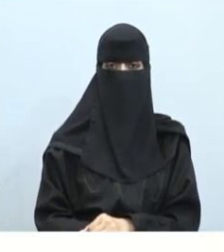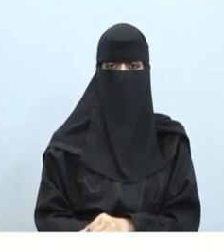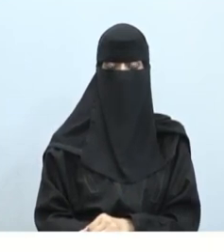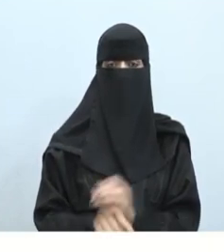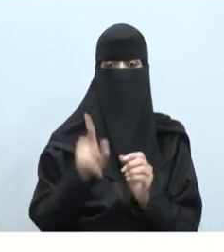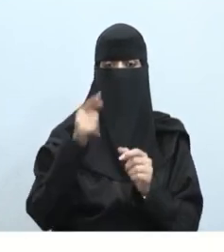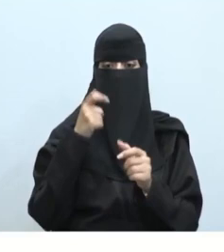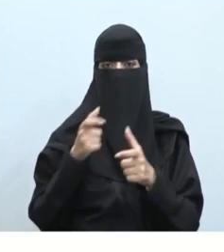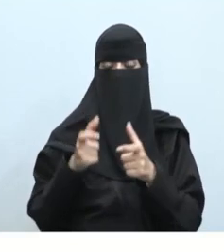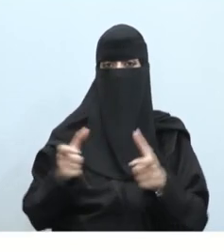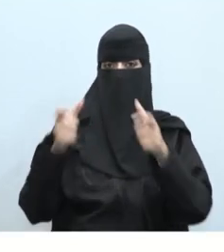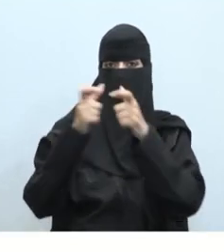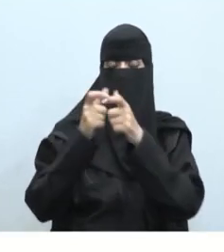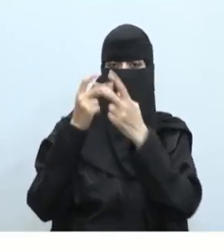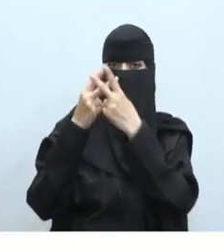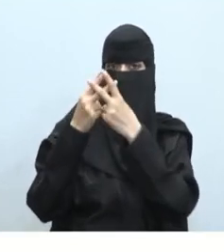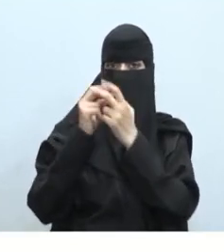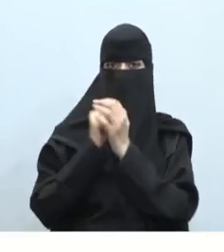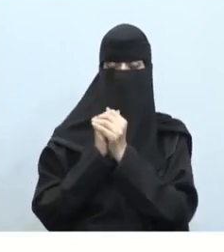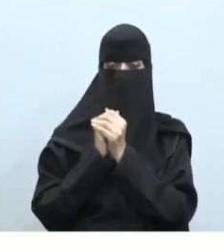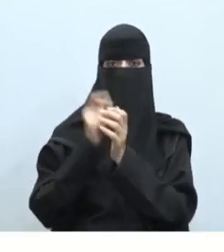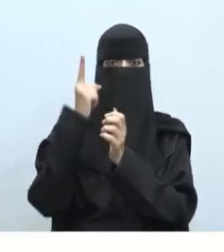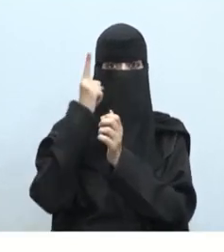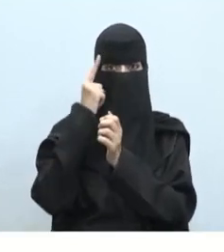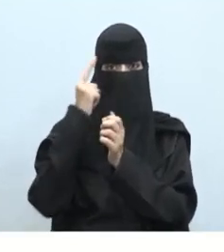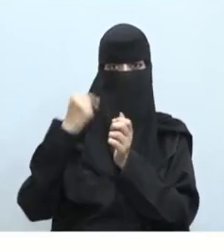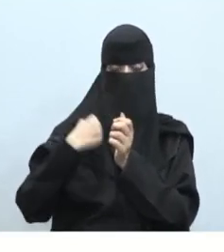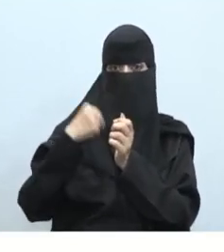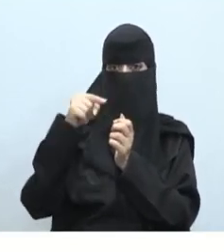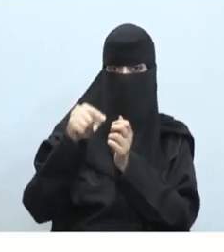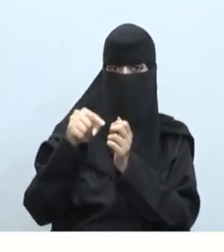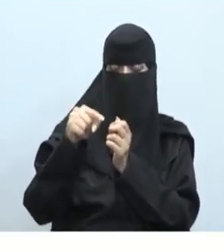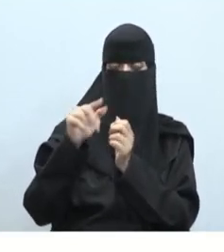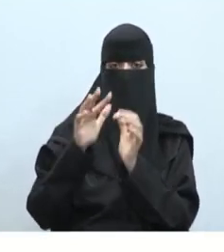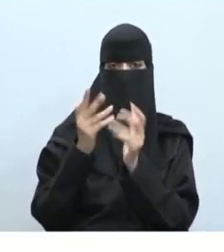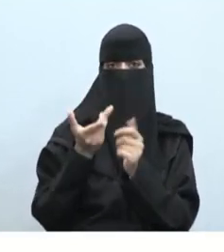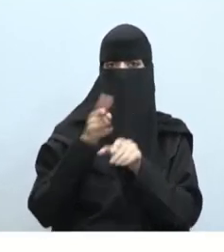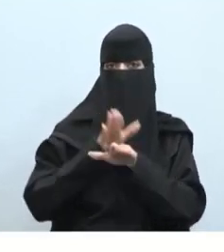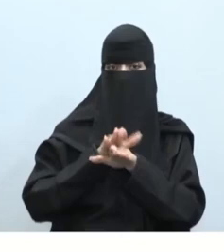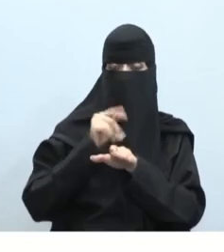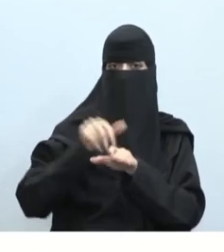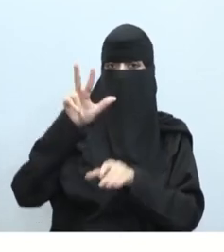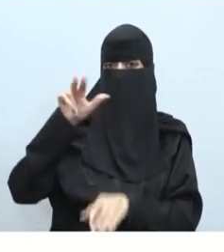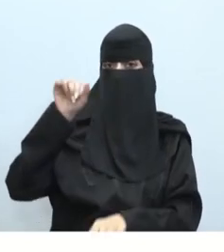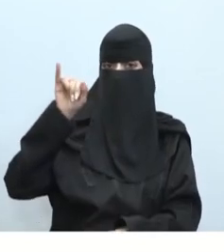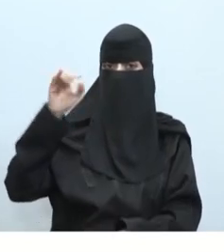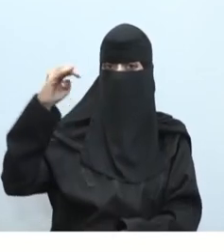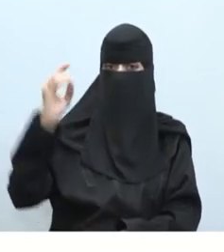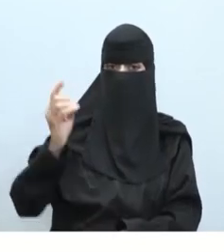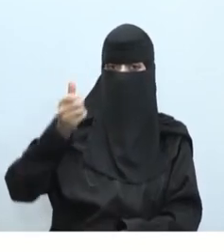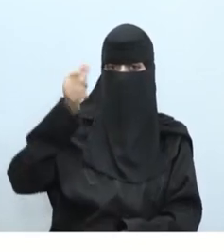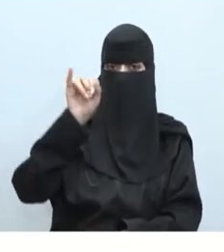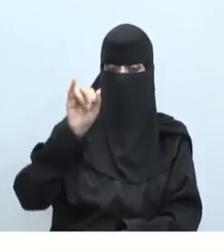تجمعات النجوم اذا ابنائي تعرفنا انا وانتم على المجرات على